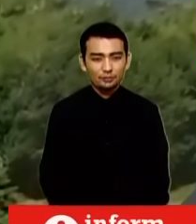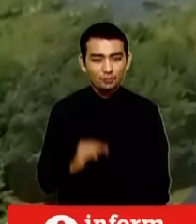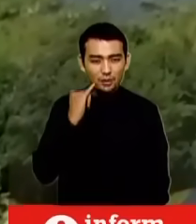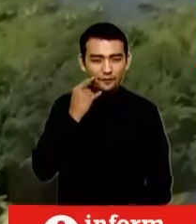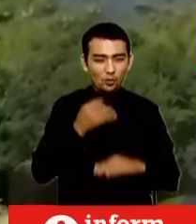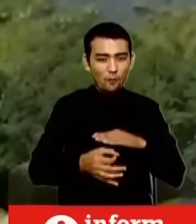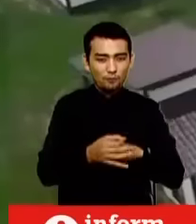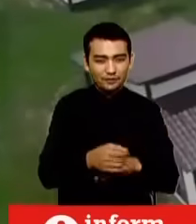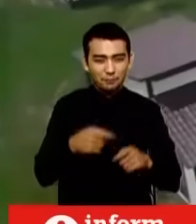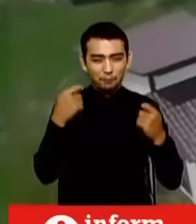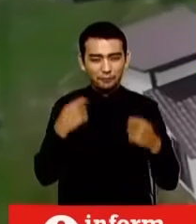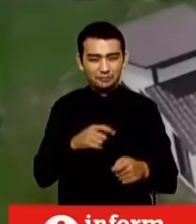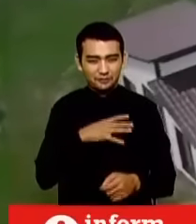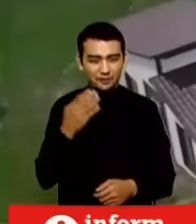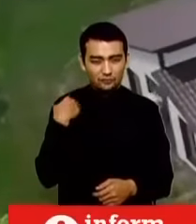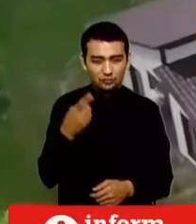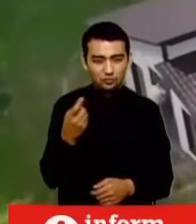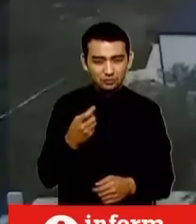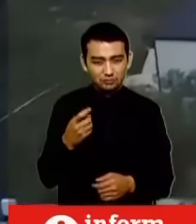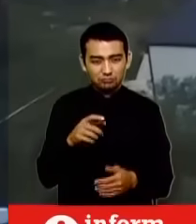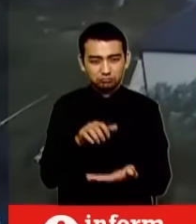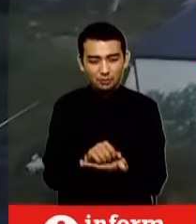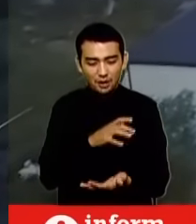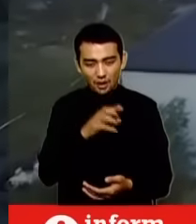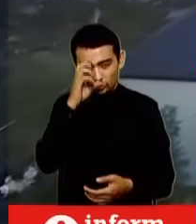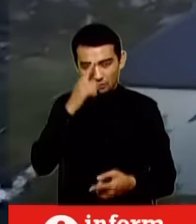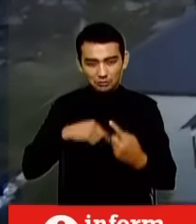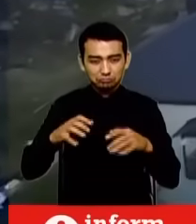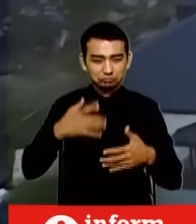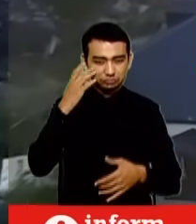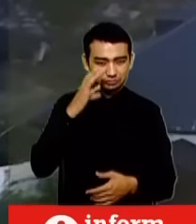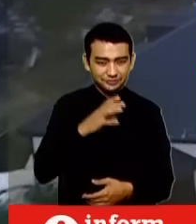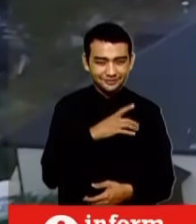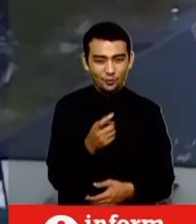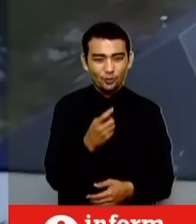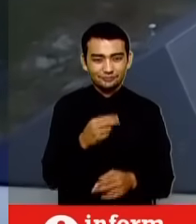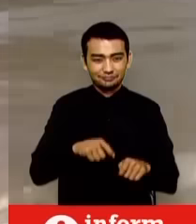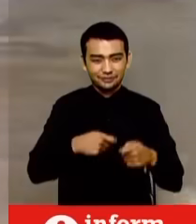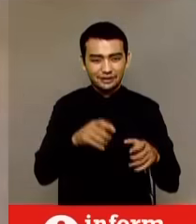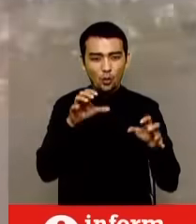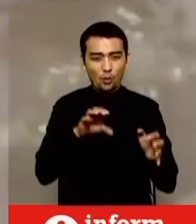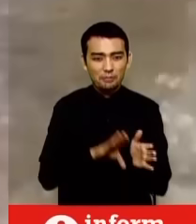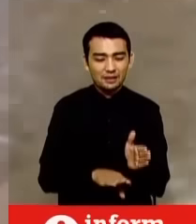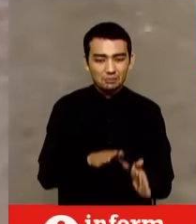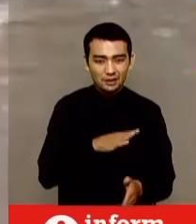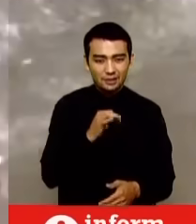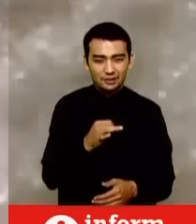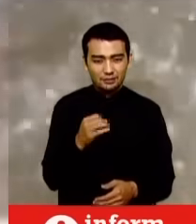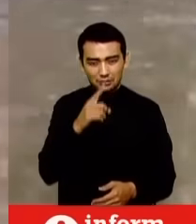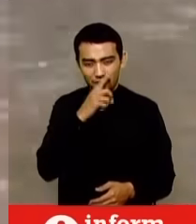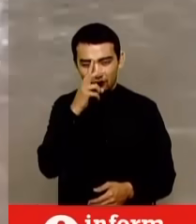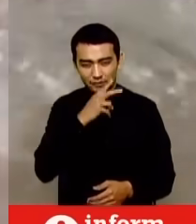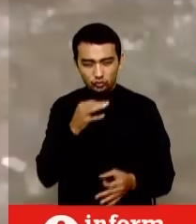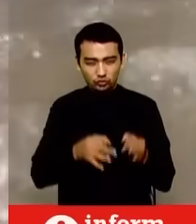Павлодар облысындағы сатылып кеткен резиденция мемлекет меншігіне қайтарылады. Өйткені нысан жеке меншіктің қолына заңсыз өтіп кеткен. Бірнеше айға созылған